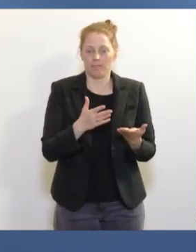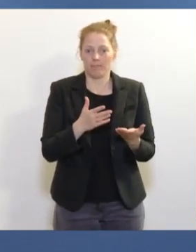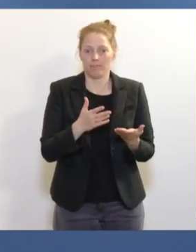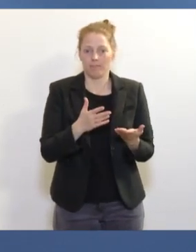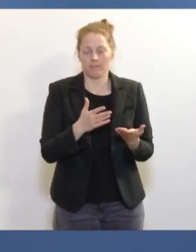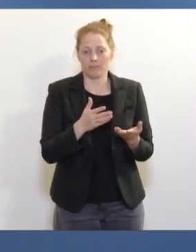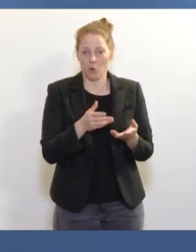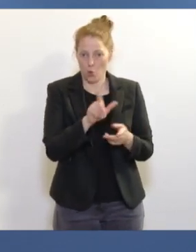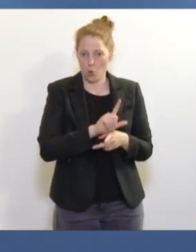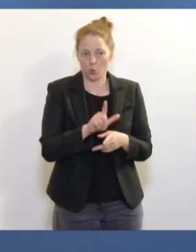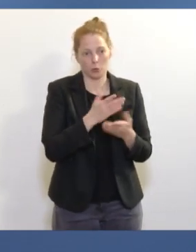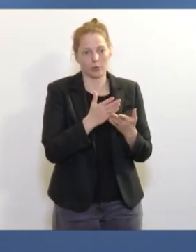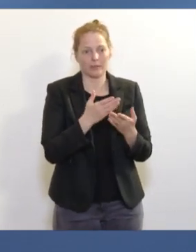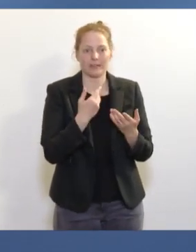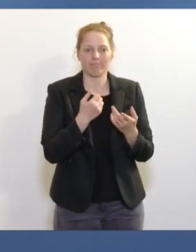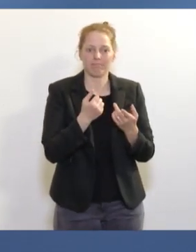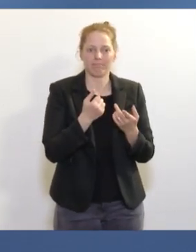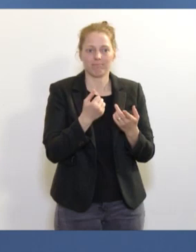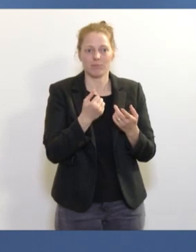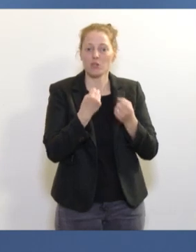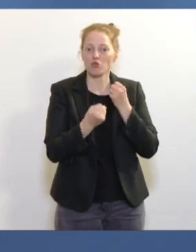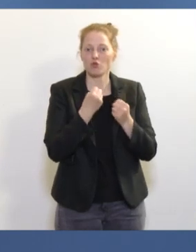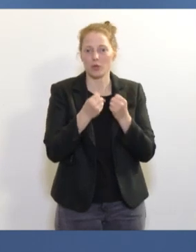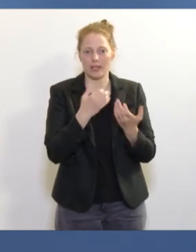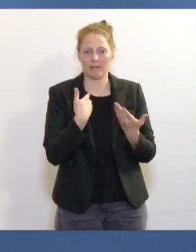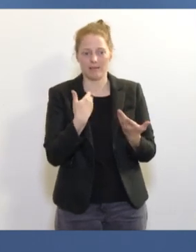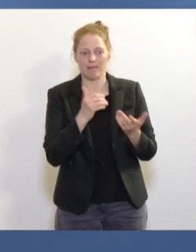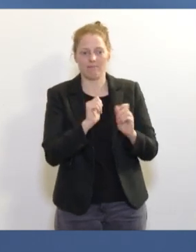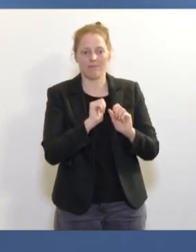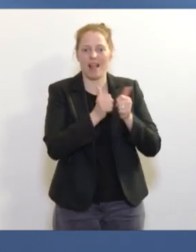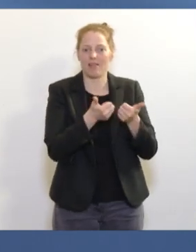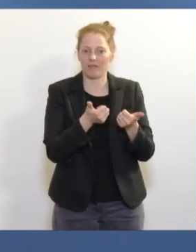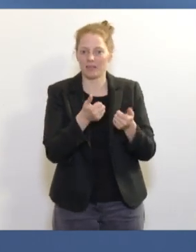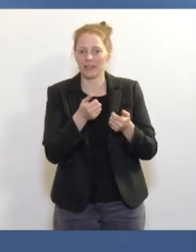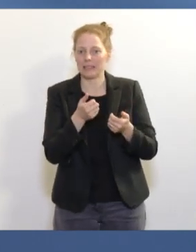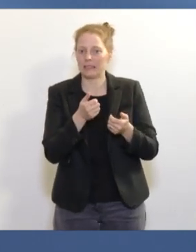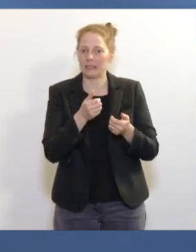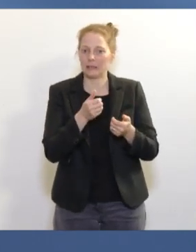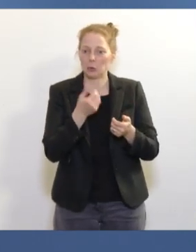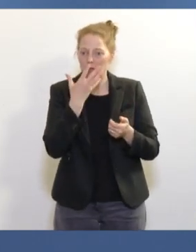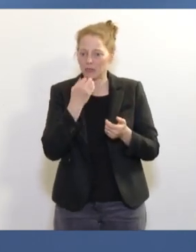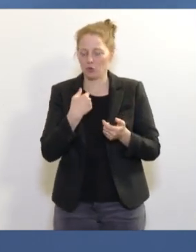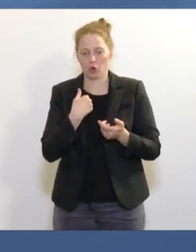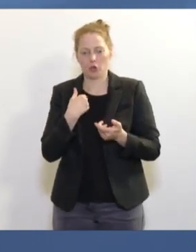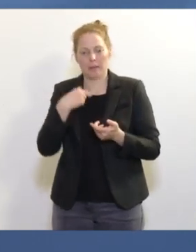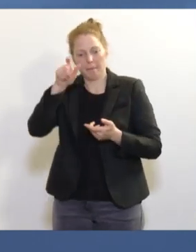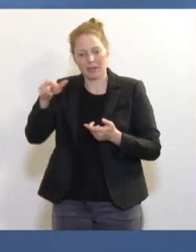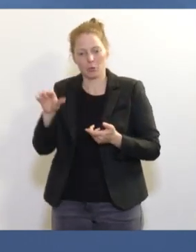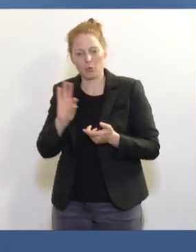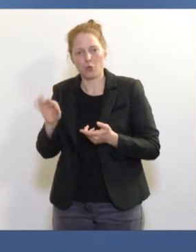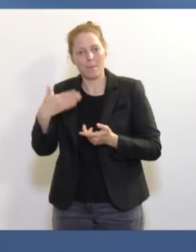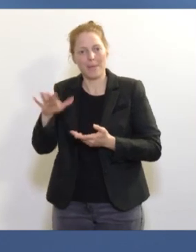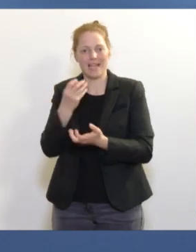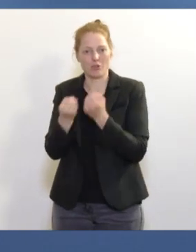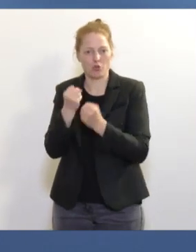normalerweise mehr nass gehen wie andere. Und ich trete für die an, die normalerweise mehr nass gehen. Und das ist auch klar, dass